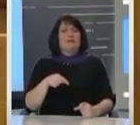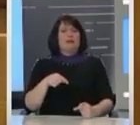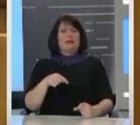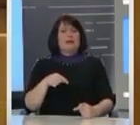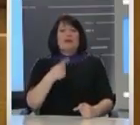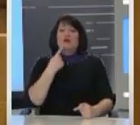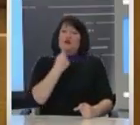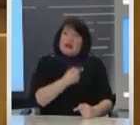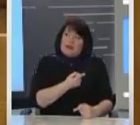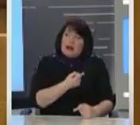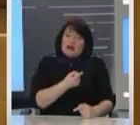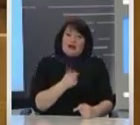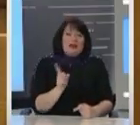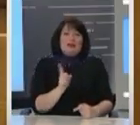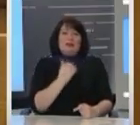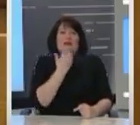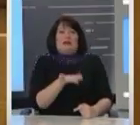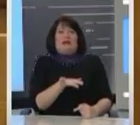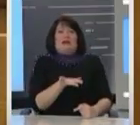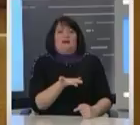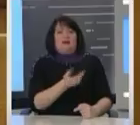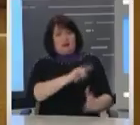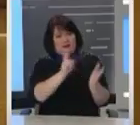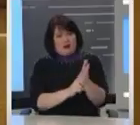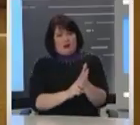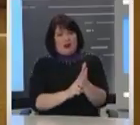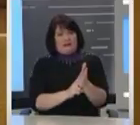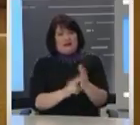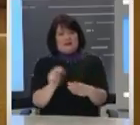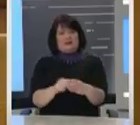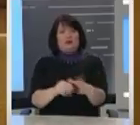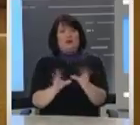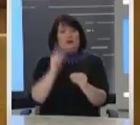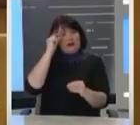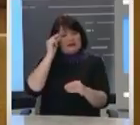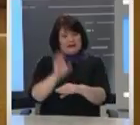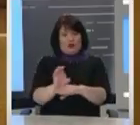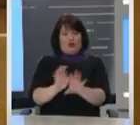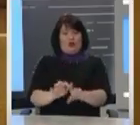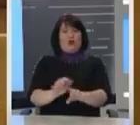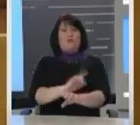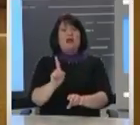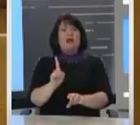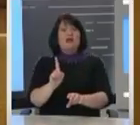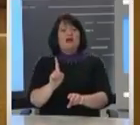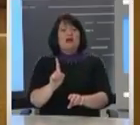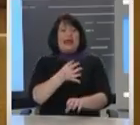Του λέγαμε ότι δεν μπορεί να φεύγουν, να απαγορεύονται πια ηλεκτρονικές ψηφοφορίες στα πανεπιστήμια. Και μας είπε ότι